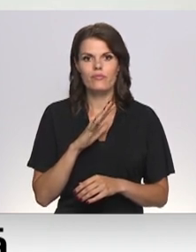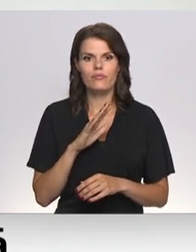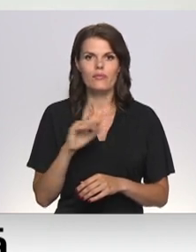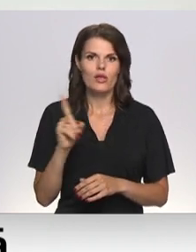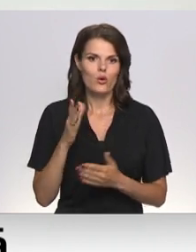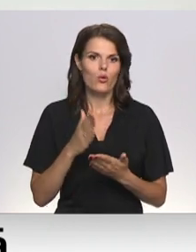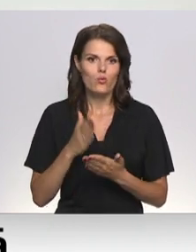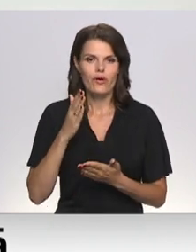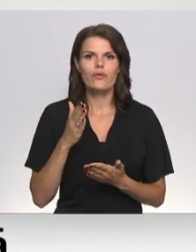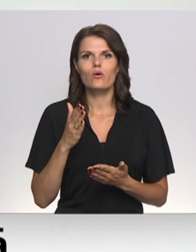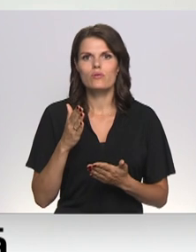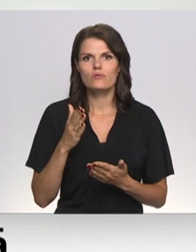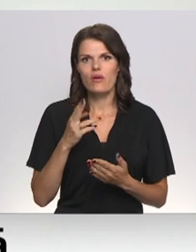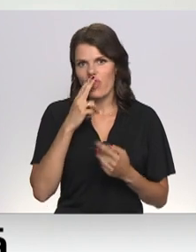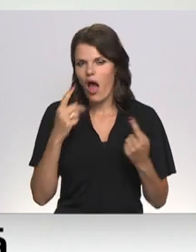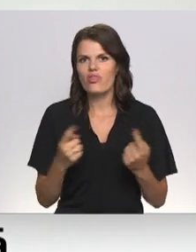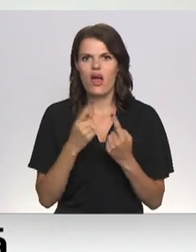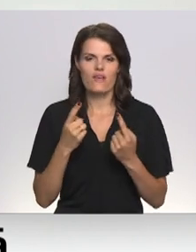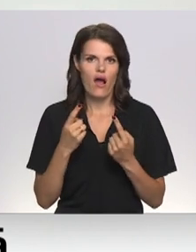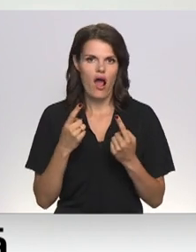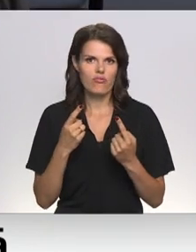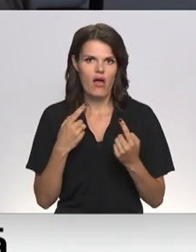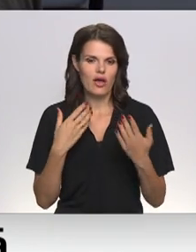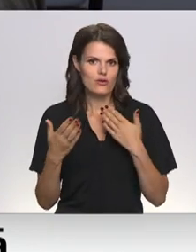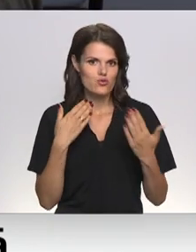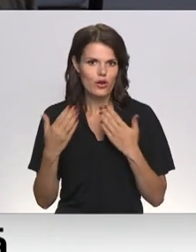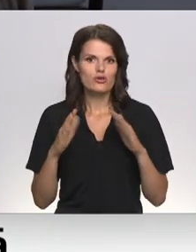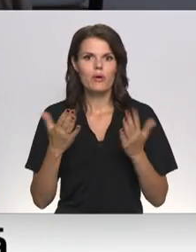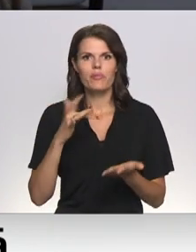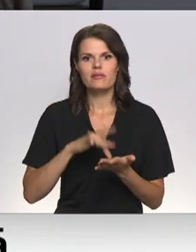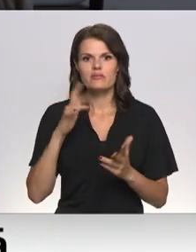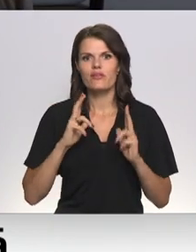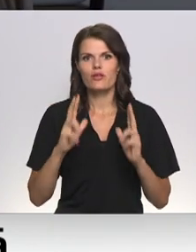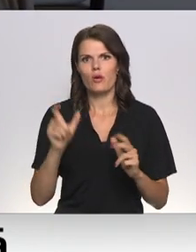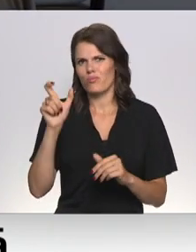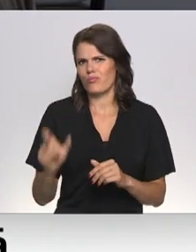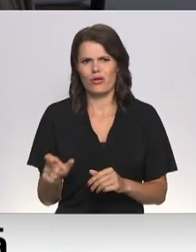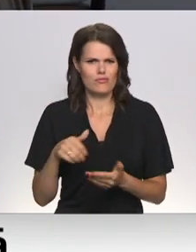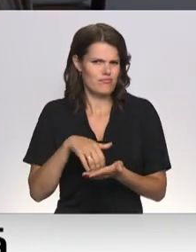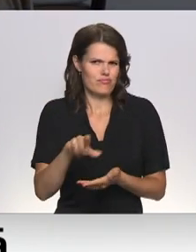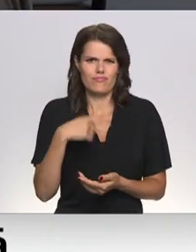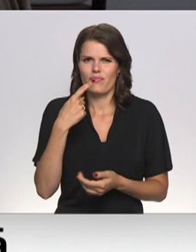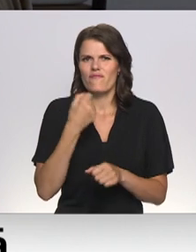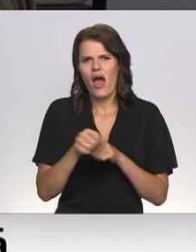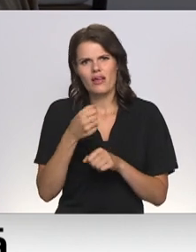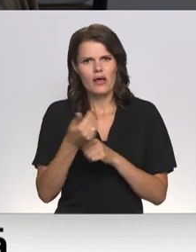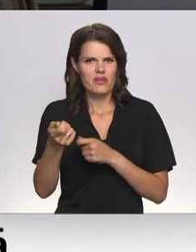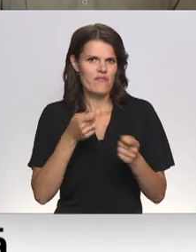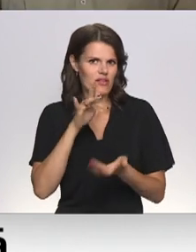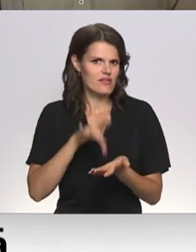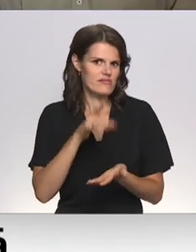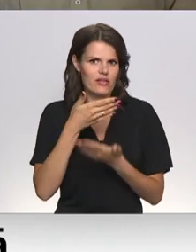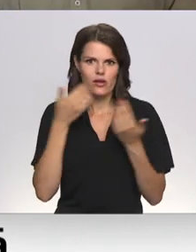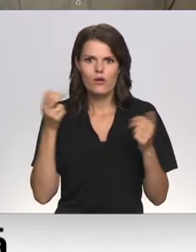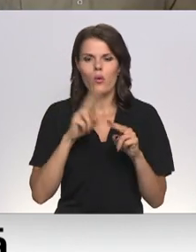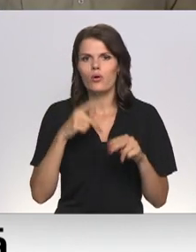ir notikusi neadekvāta izturēšanās. Savukārt centra priekšnieks kategoriski noraida vardarbību viņa vadītajā centrā